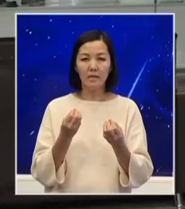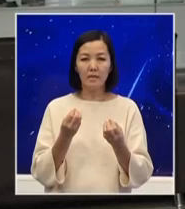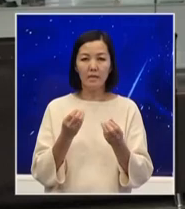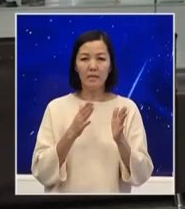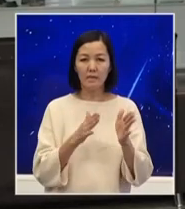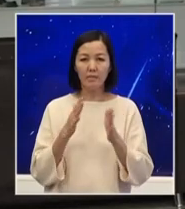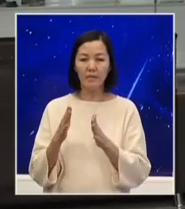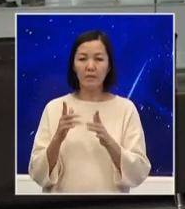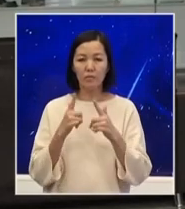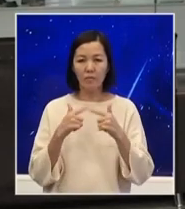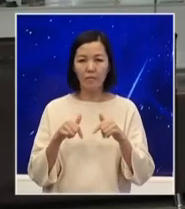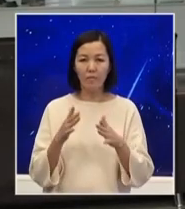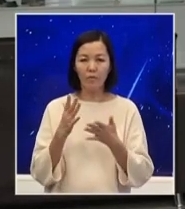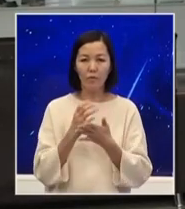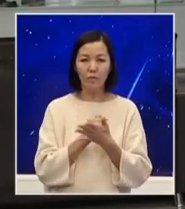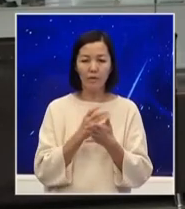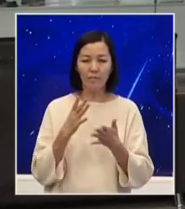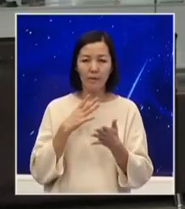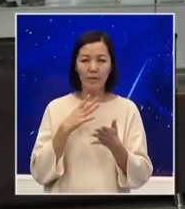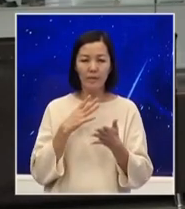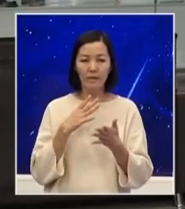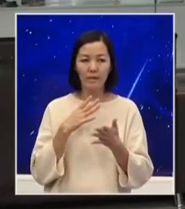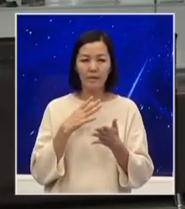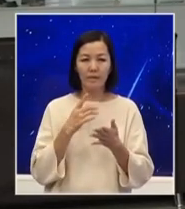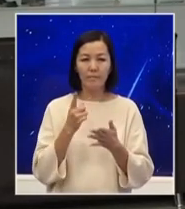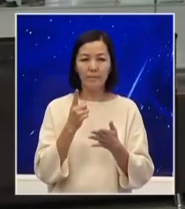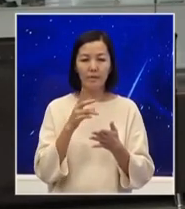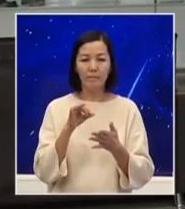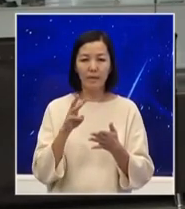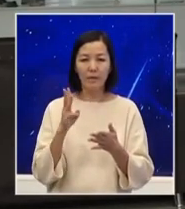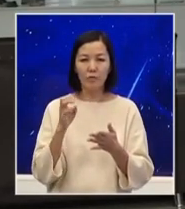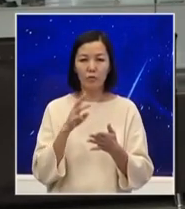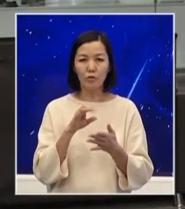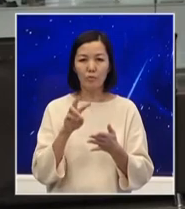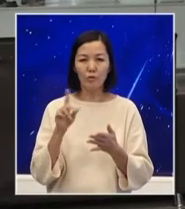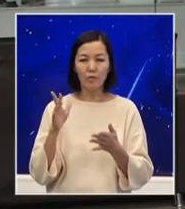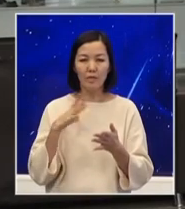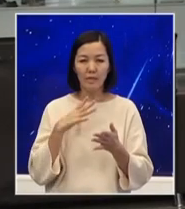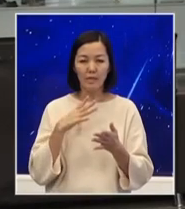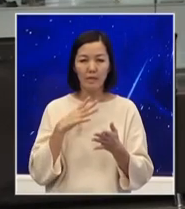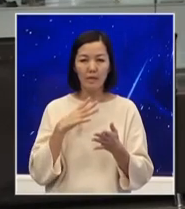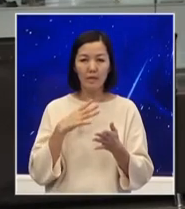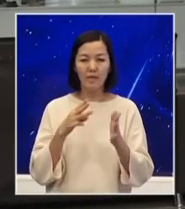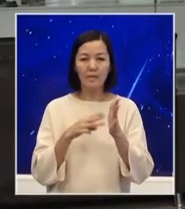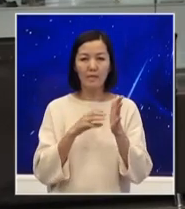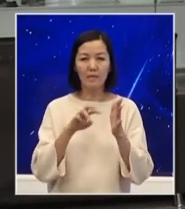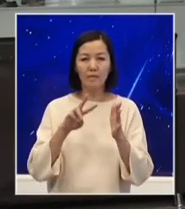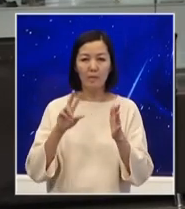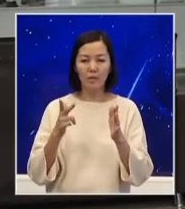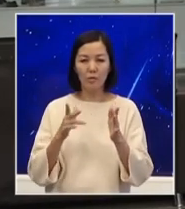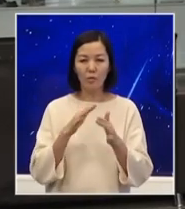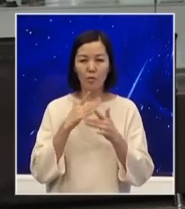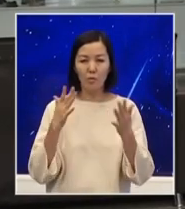стабилизационный фондымыз бар. Тұрақты фонд ол 1 миллиард 300 миллион теңге құрайды. Оның ішінде 800 миллионға